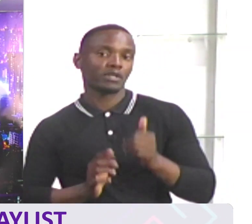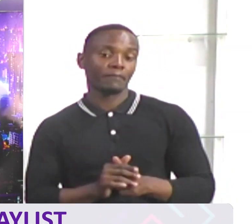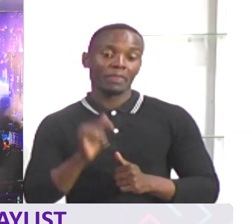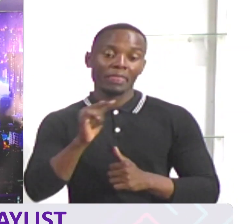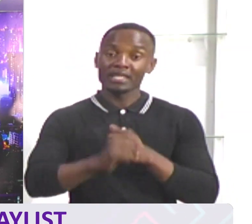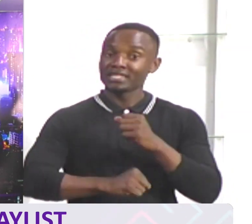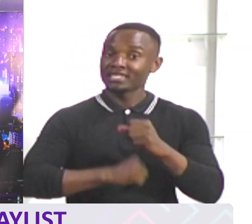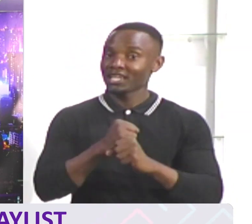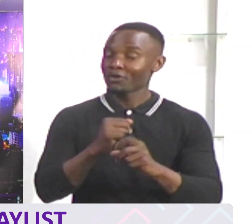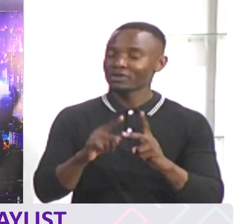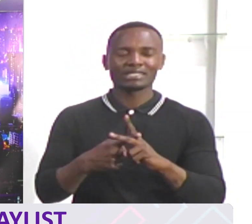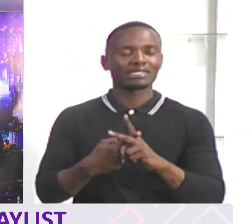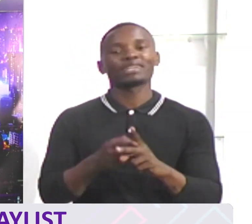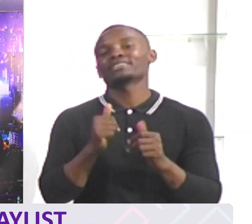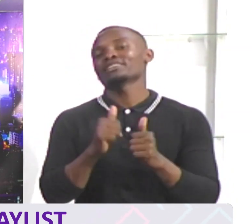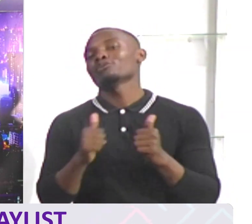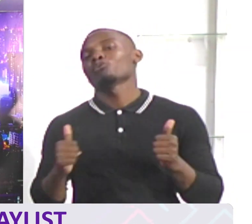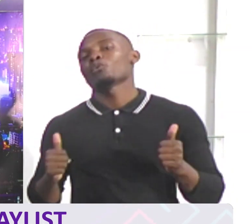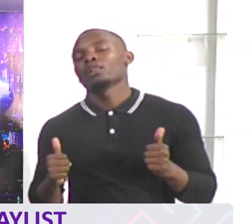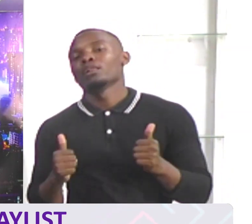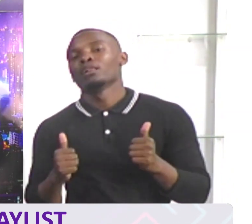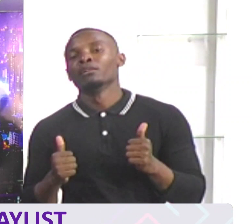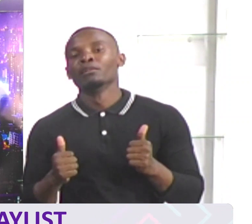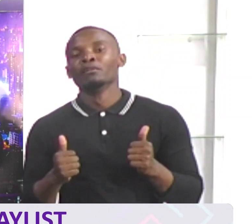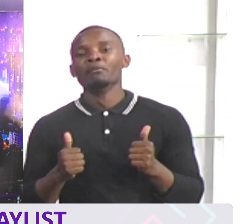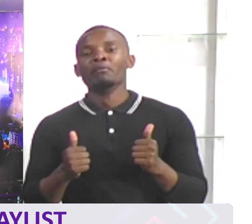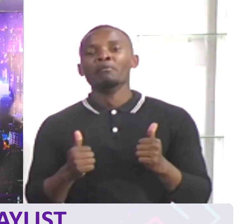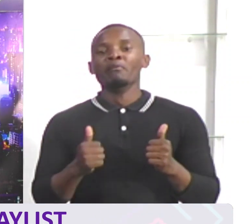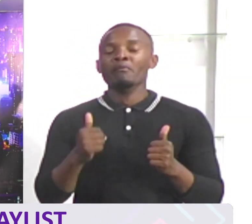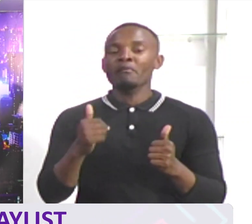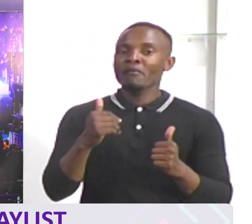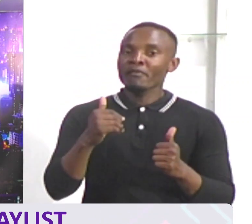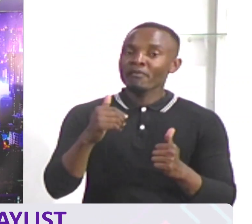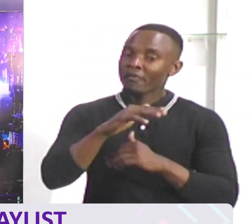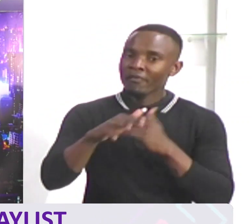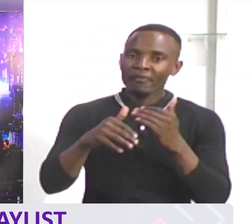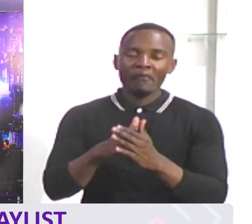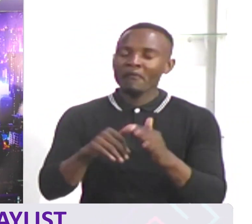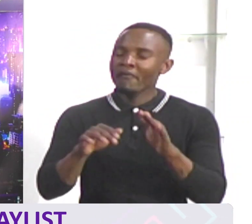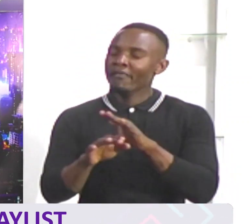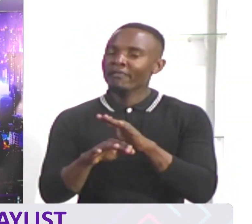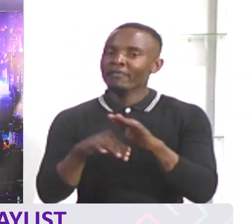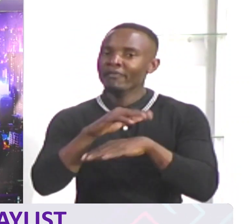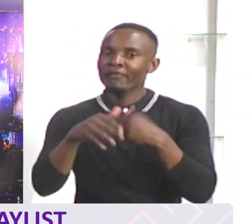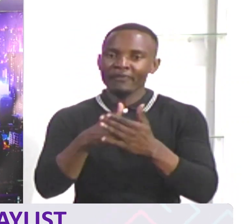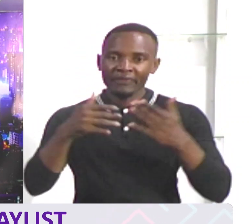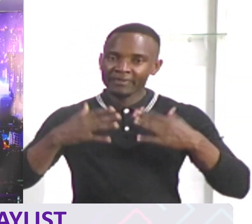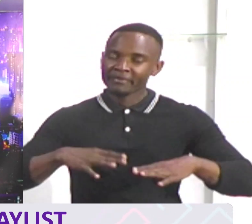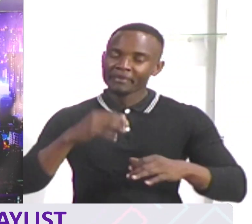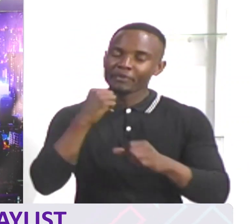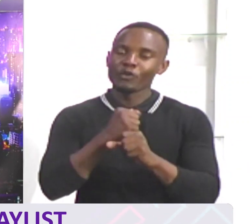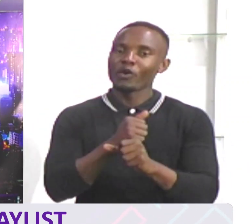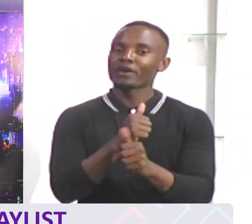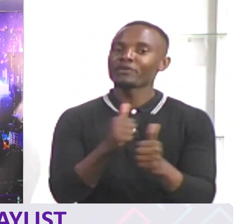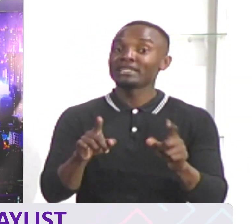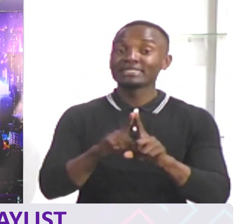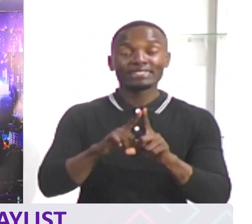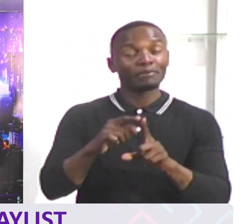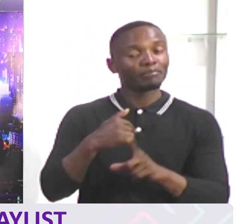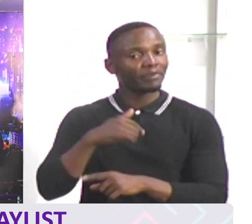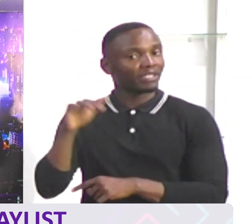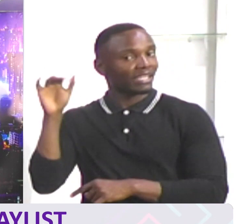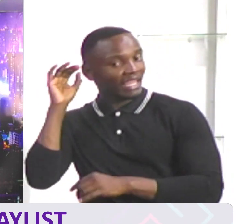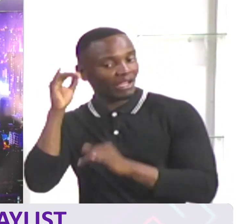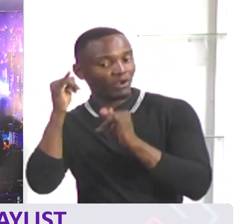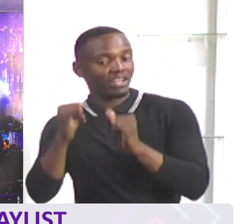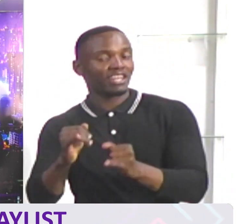kwa mpigo. We have a lot of... Kama ni wasanii wote wanajituma hii mwaka. Wote. Hata nimeanza kusikia ngoma mpya. Mtu